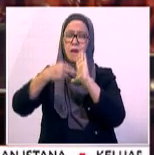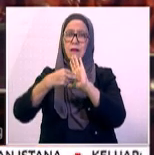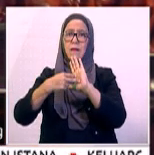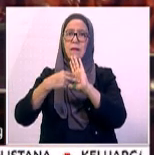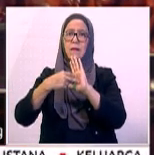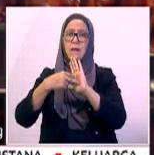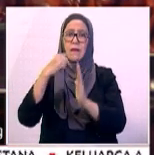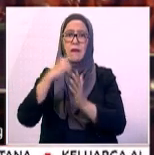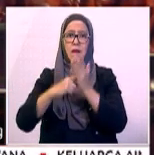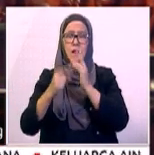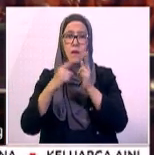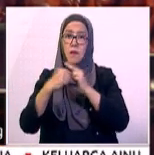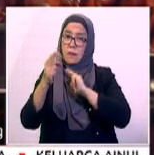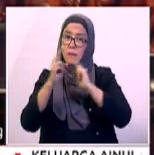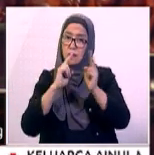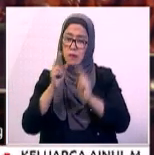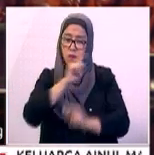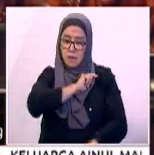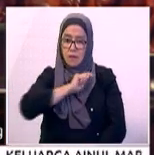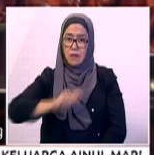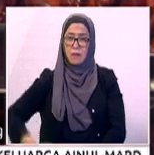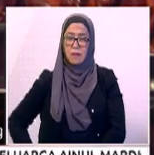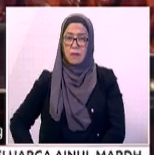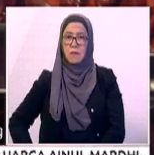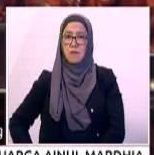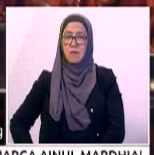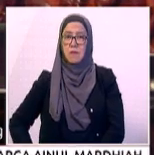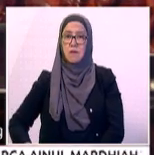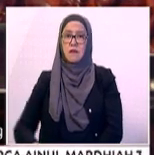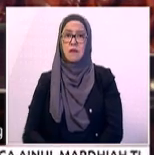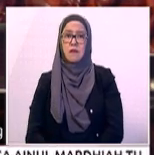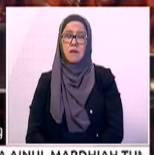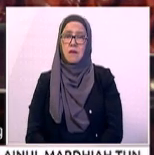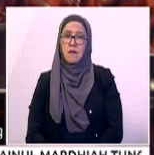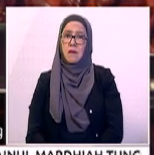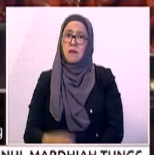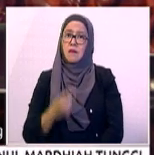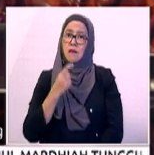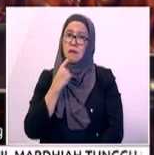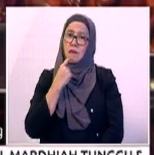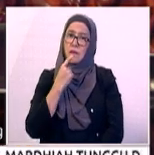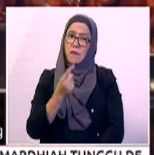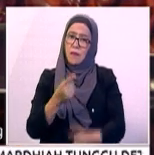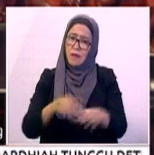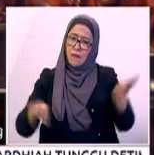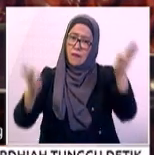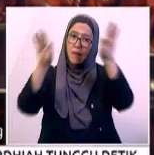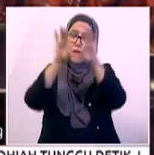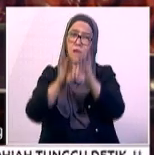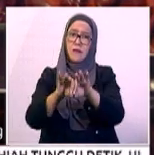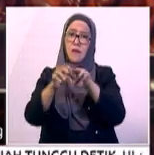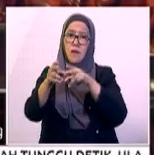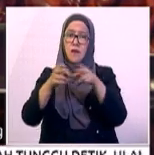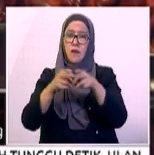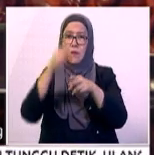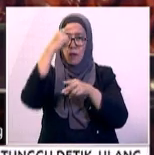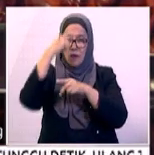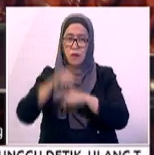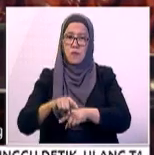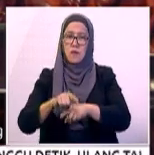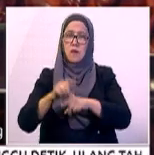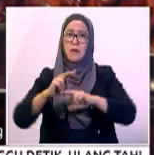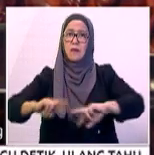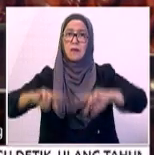Tuanku yang menggariskan peri kepentingnya usaha dalam meningkatkan takbir urus